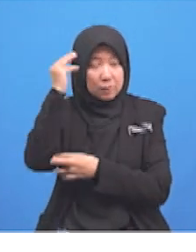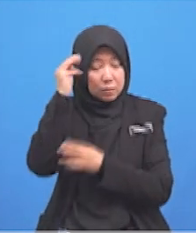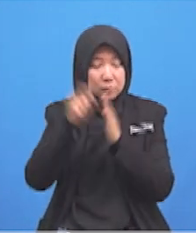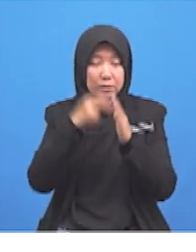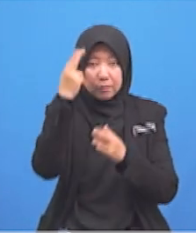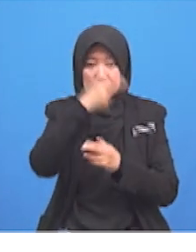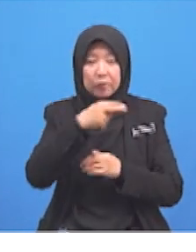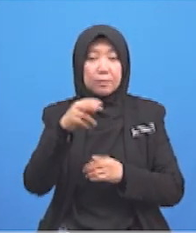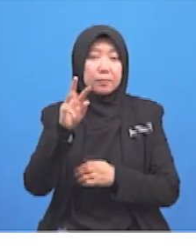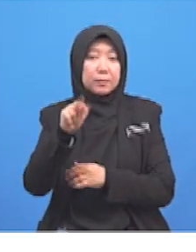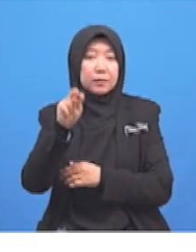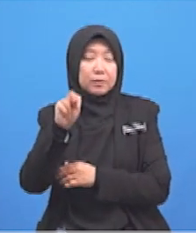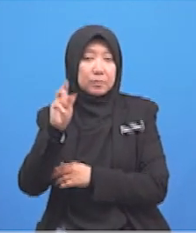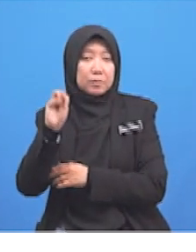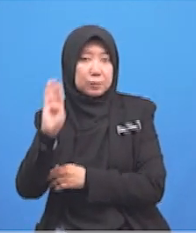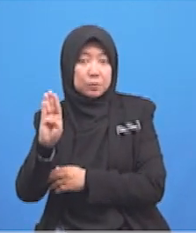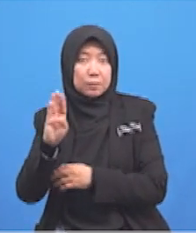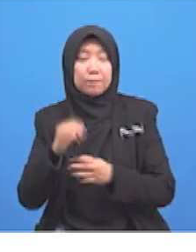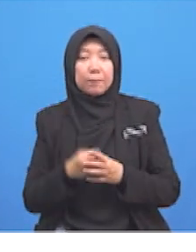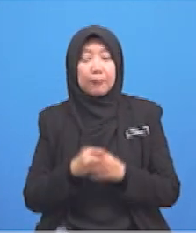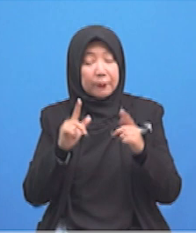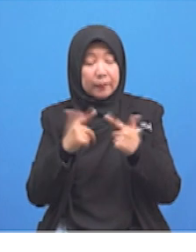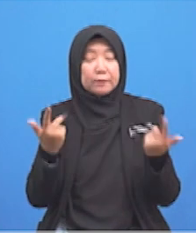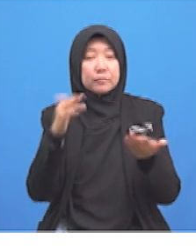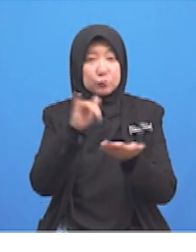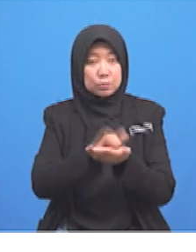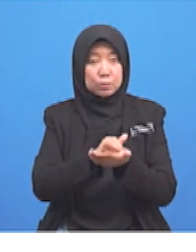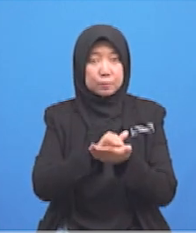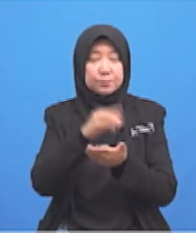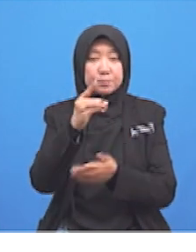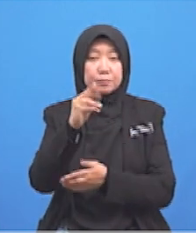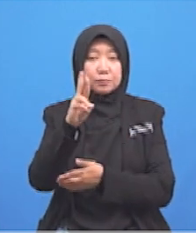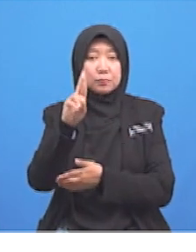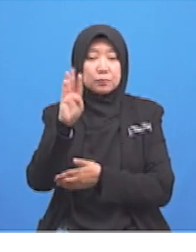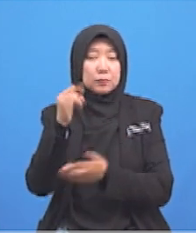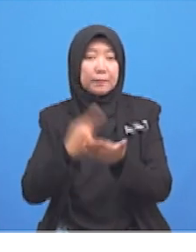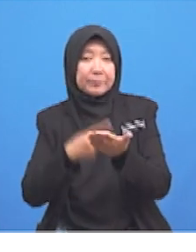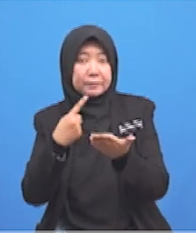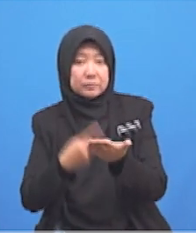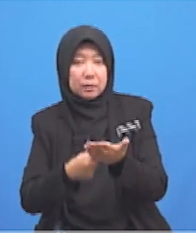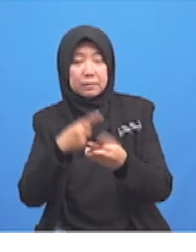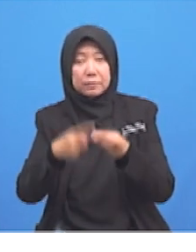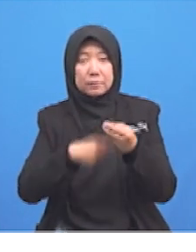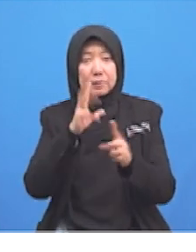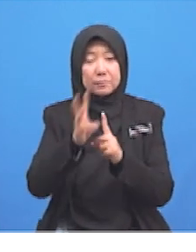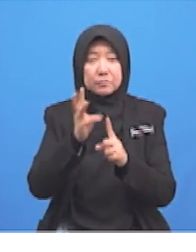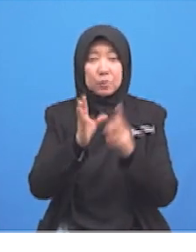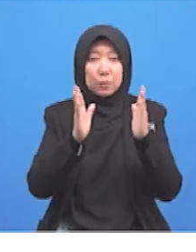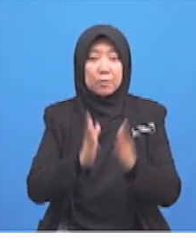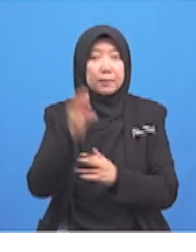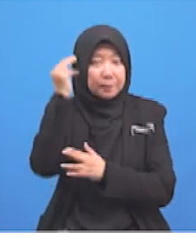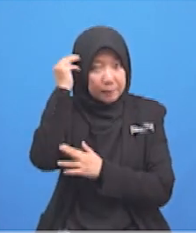terhadap negeri-negeri Melayu bersekutu. Selain itu, durbar juga membincangkan tentang kebajikan orang